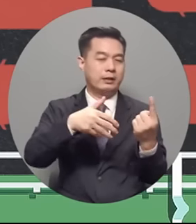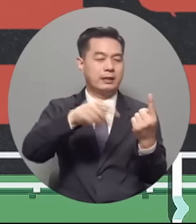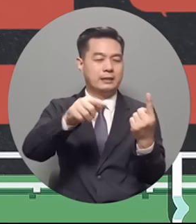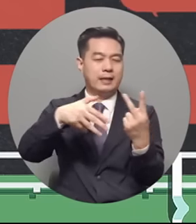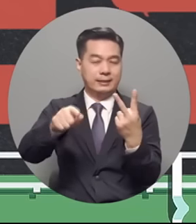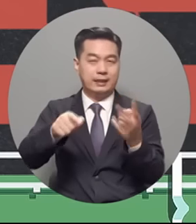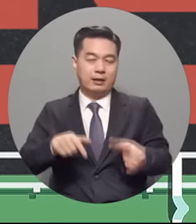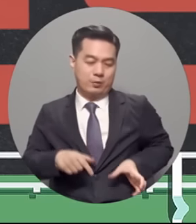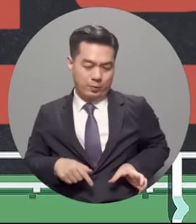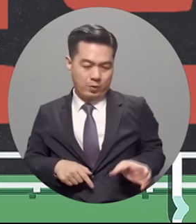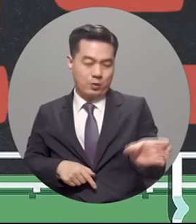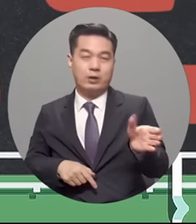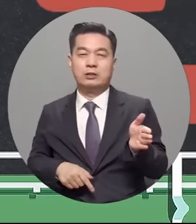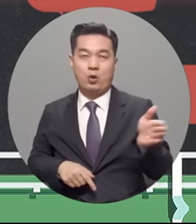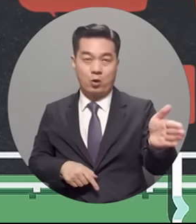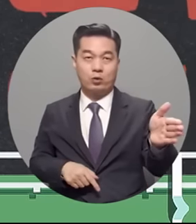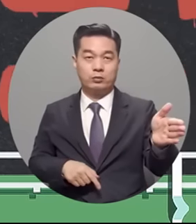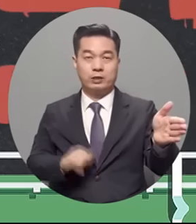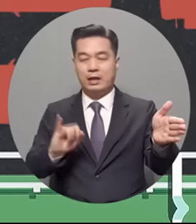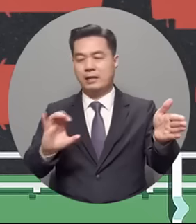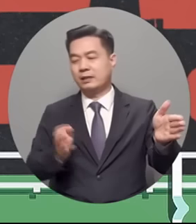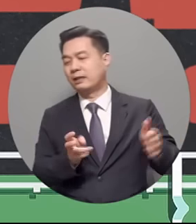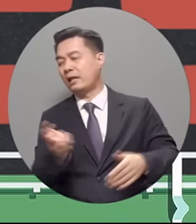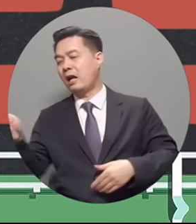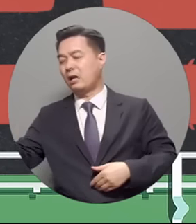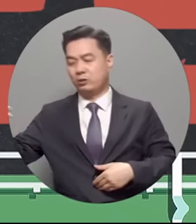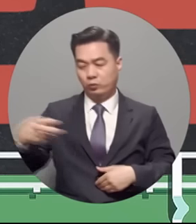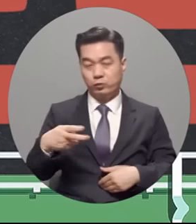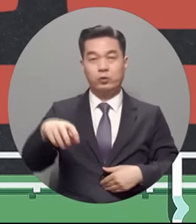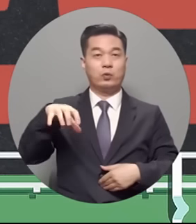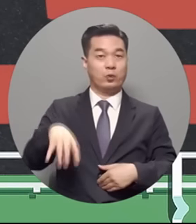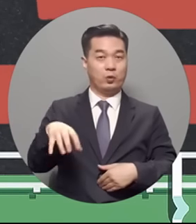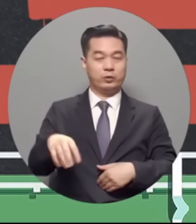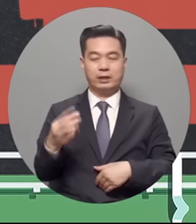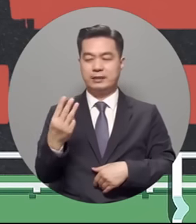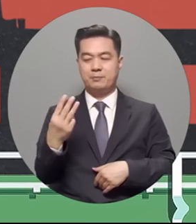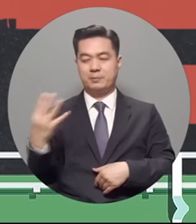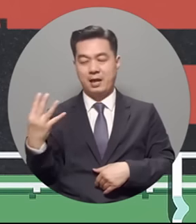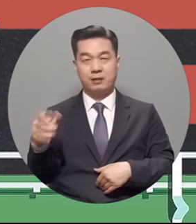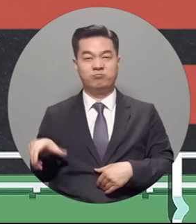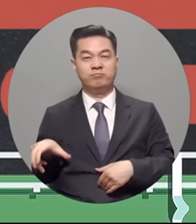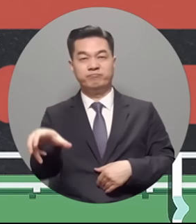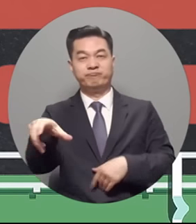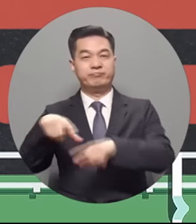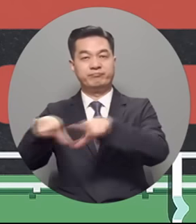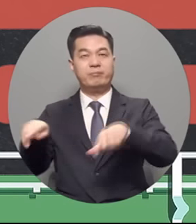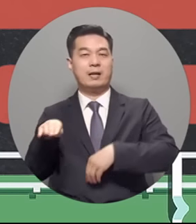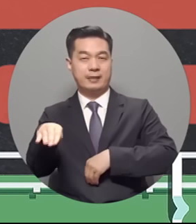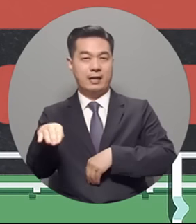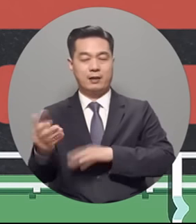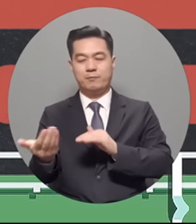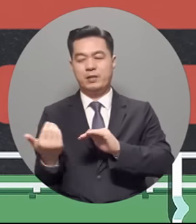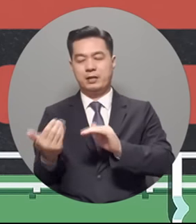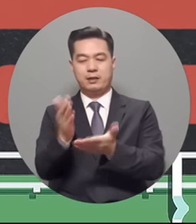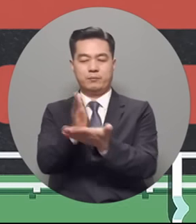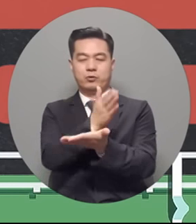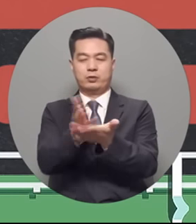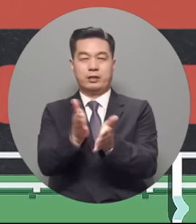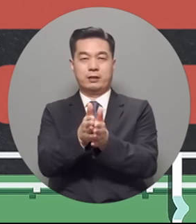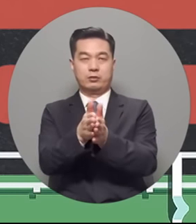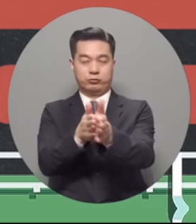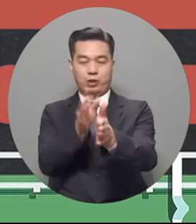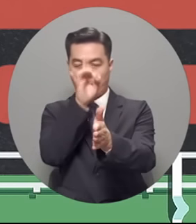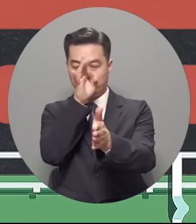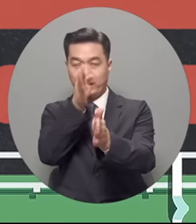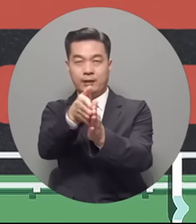급행차로를 IC로 나가거나 IC에서 들어오는 차량은 3, 4차선의 일반 차로로 미리 분리되도록 도로 가운데